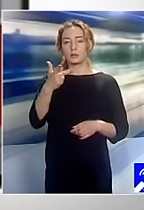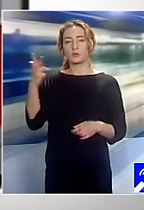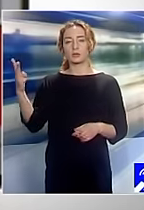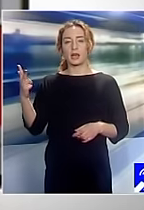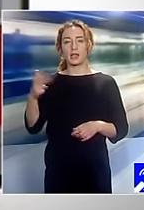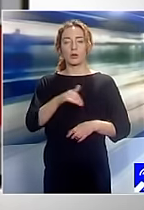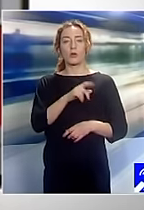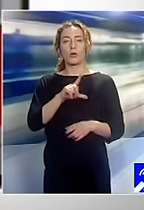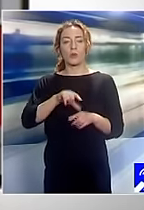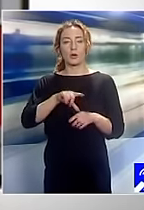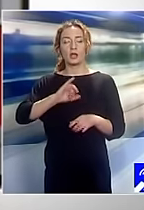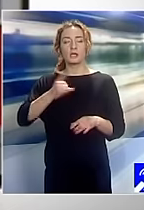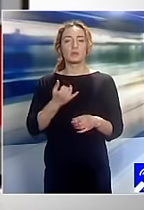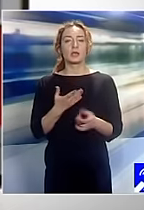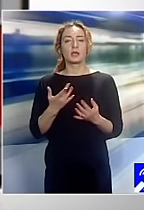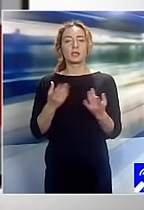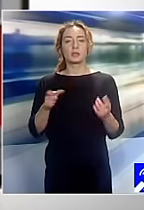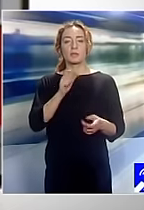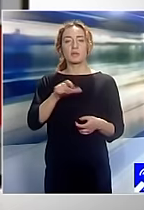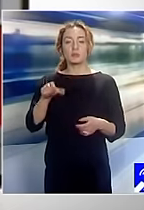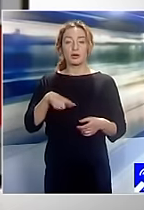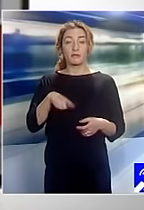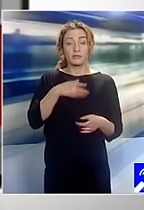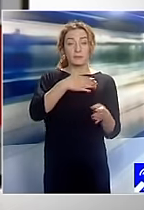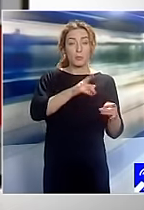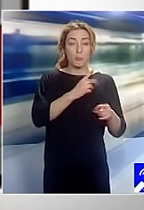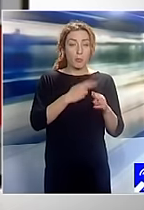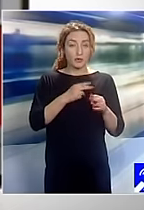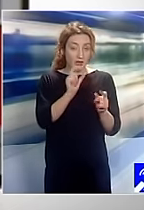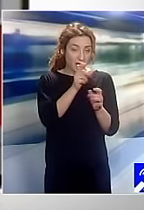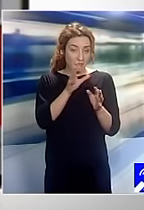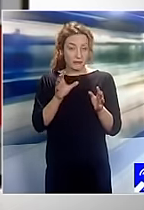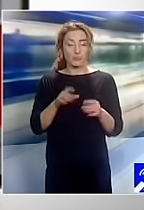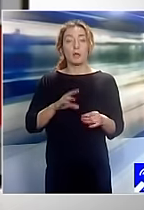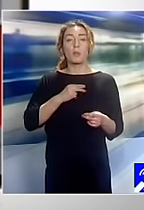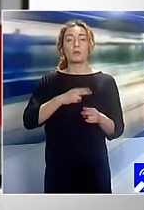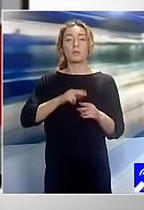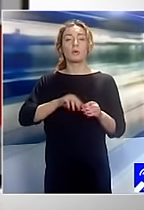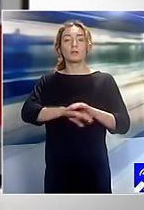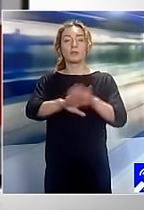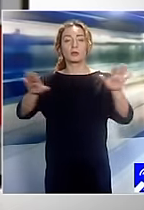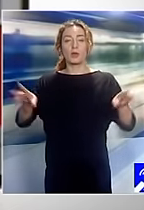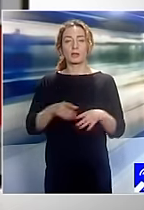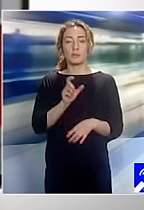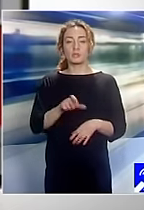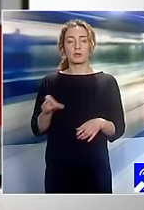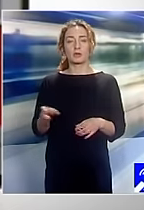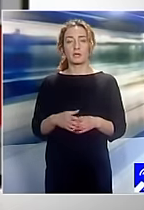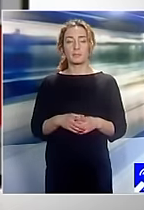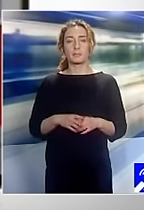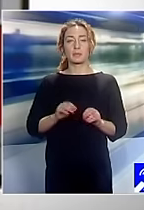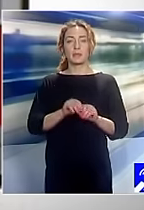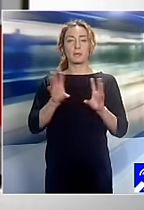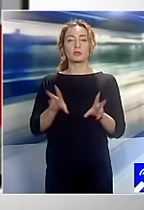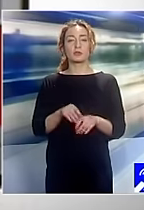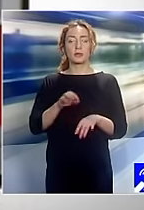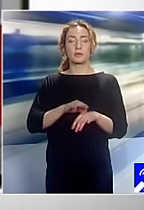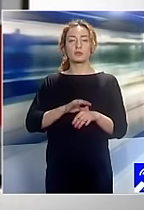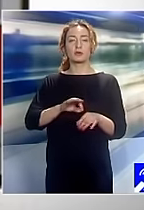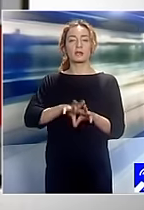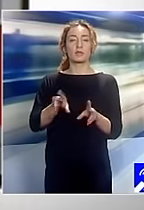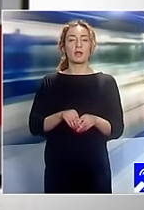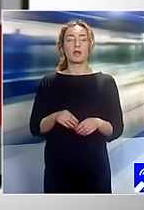dacă sunt câteva persoane care într-adevăr au gripă, pot să se îmbolnăvească așteptând acolo. Mai mult de atât, și lucrul acesta, marea majoritate a medicilor de